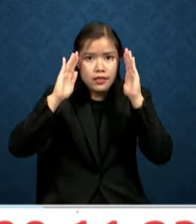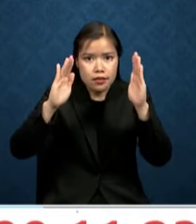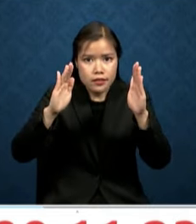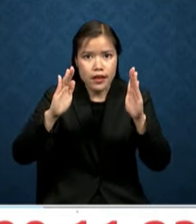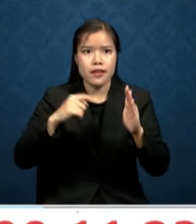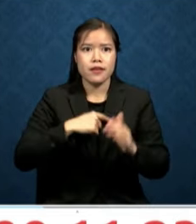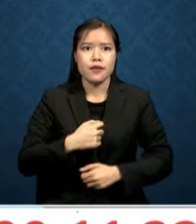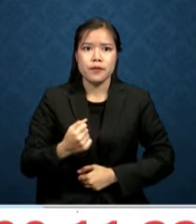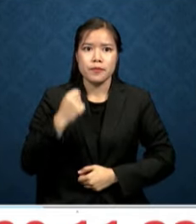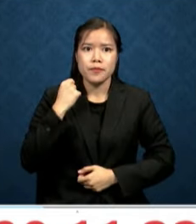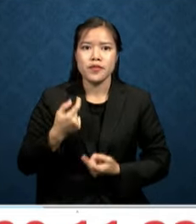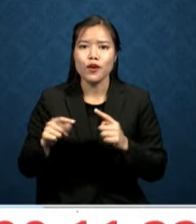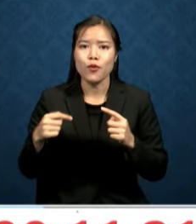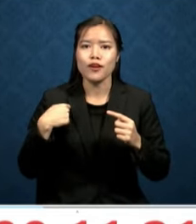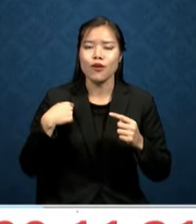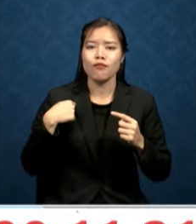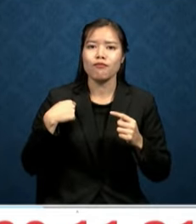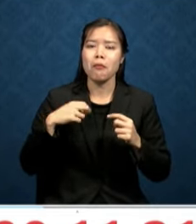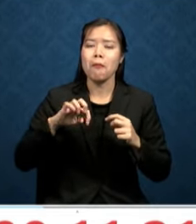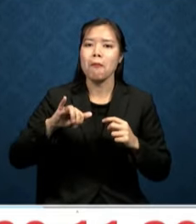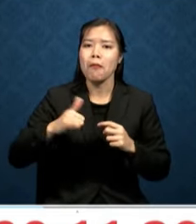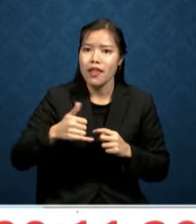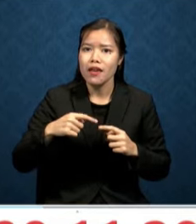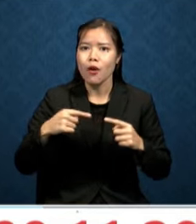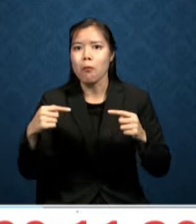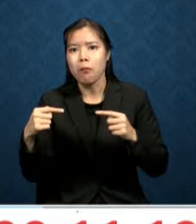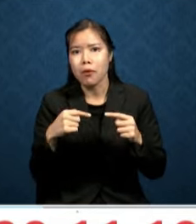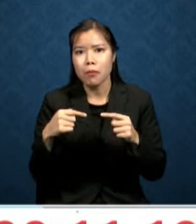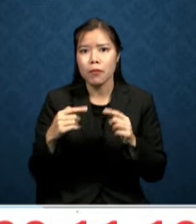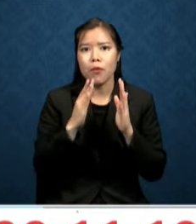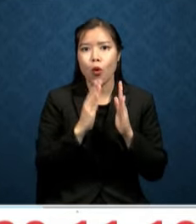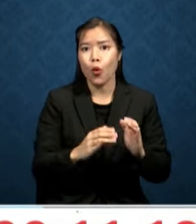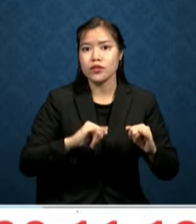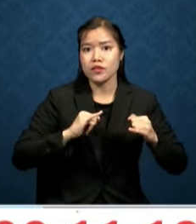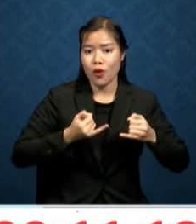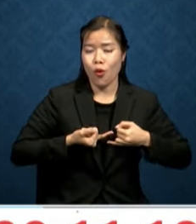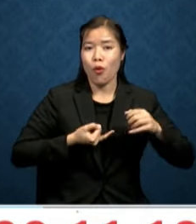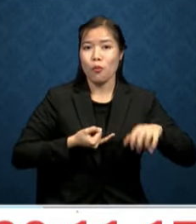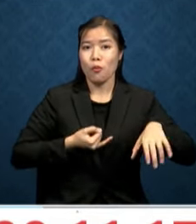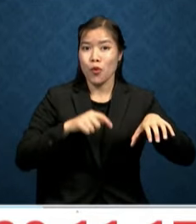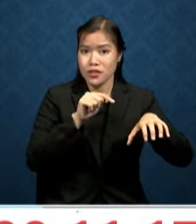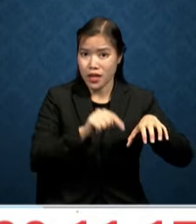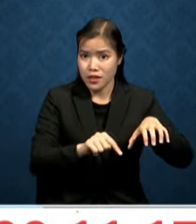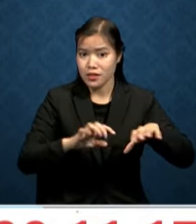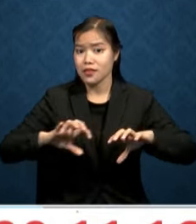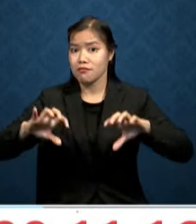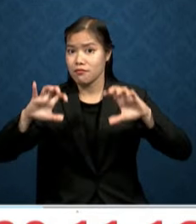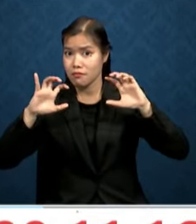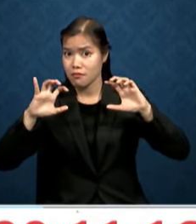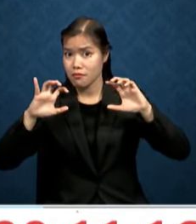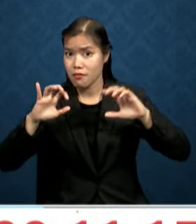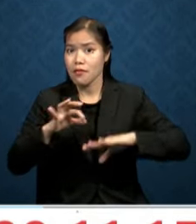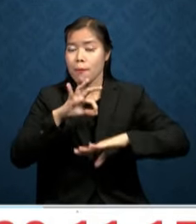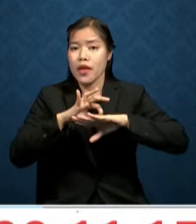ลบราค่าฟันกับฝ่ายที่อาจจะไม่เห็นด้วยกับท่านทั้งฝ่ายนายจ้างรวมไปถึงฝ่ายข้าราชการประจำด้วยหรือไม่ก็วานท่านรัฐ